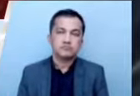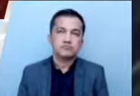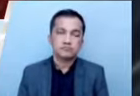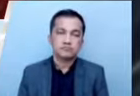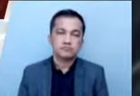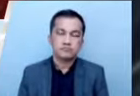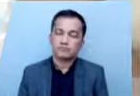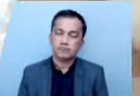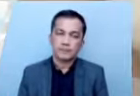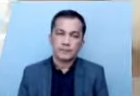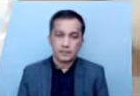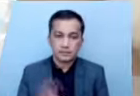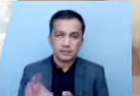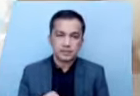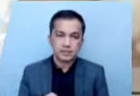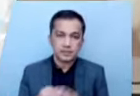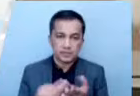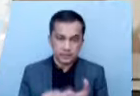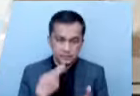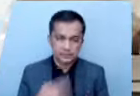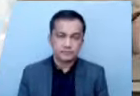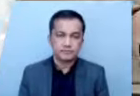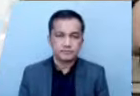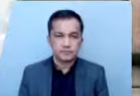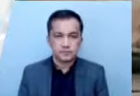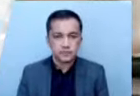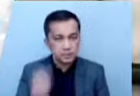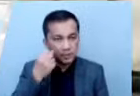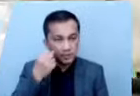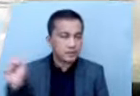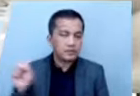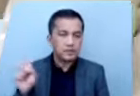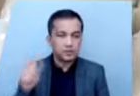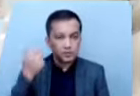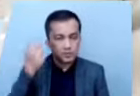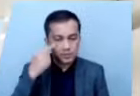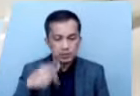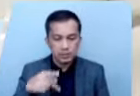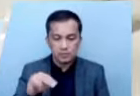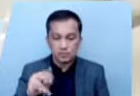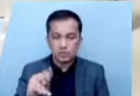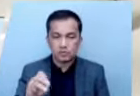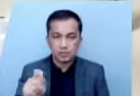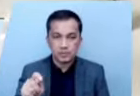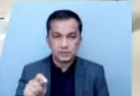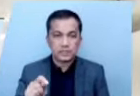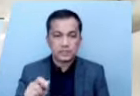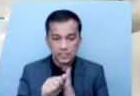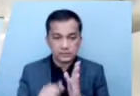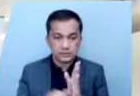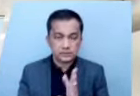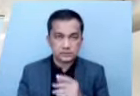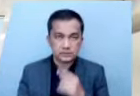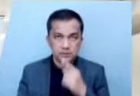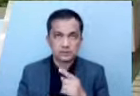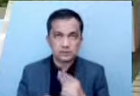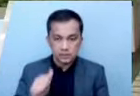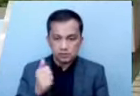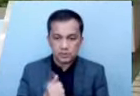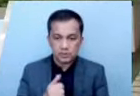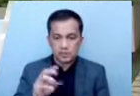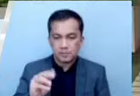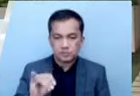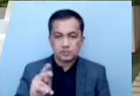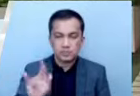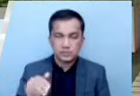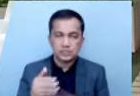Kasama na po ang bigas. Paglabag umano ito sa Government Procurement Reform Act ayon sa isang Deputy Majority Leader. Pero